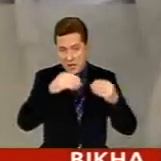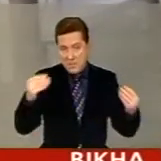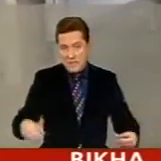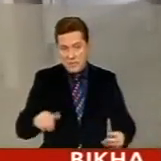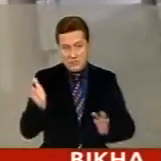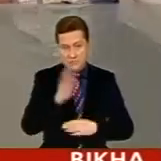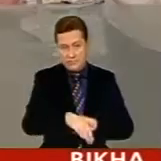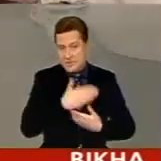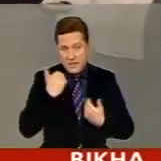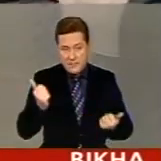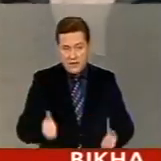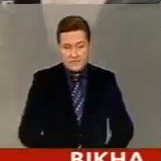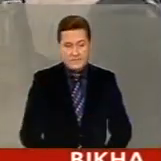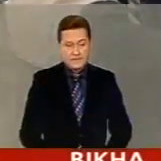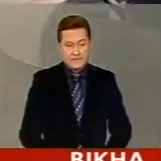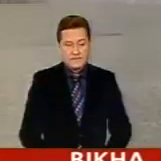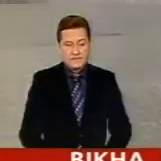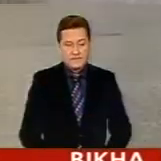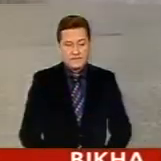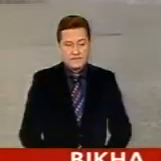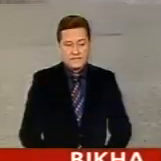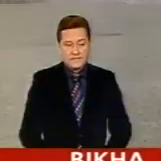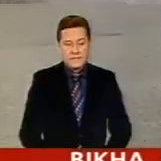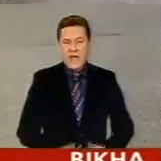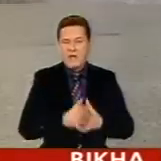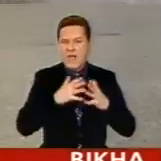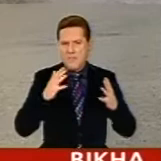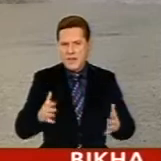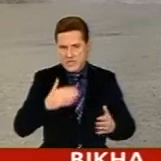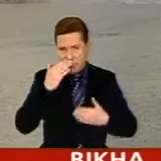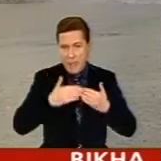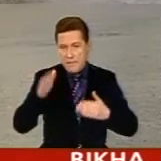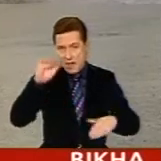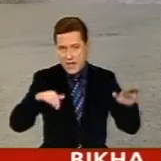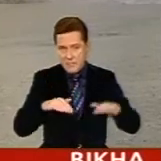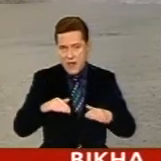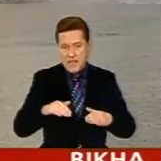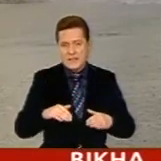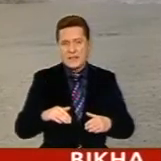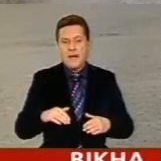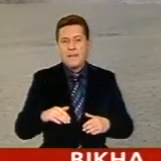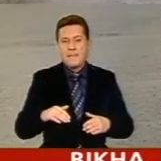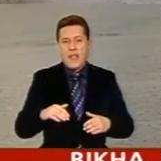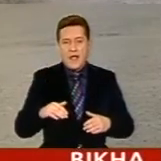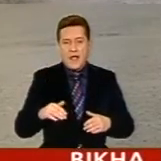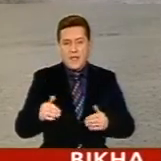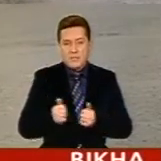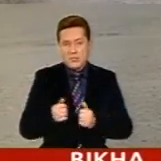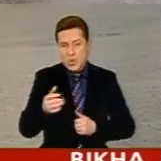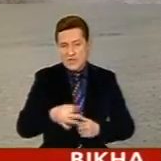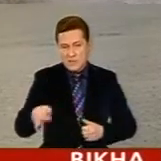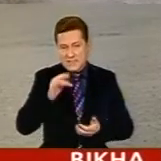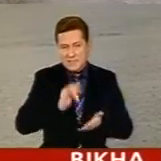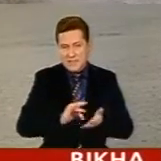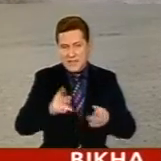Півтона разом буде. Ні, він просто зігнувся вдвоє. Найбільше на Прикарпатті постраждав Тисманицький район. Він межує з обласним центром. Тут